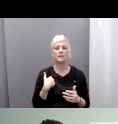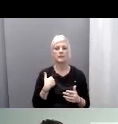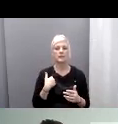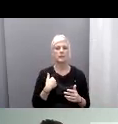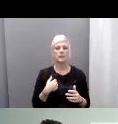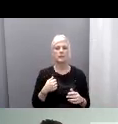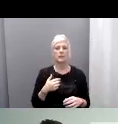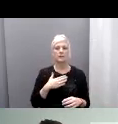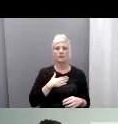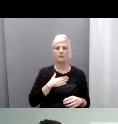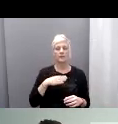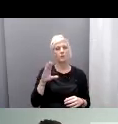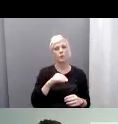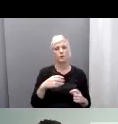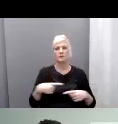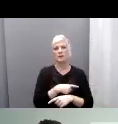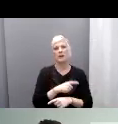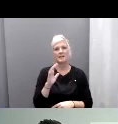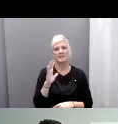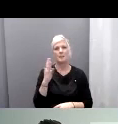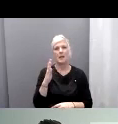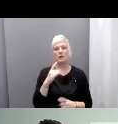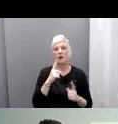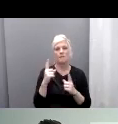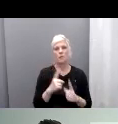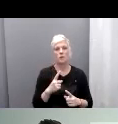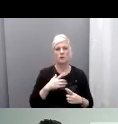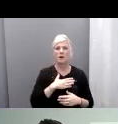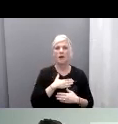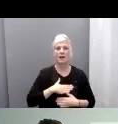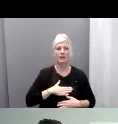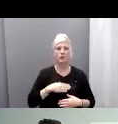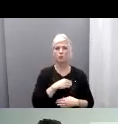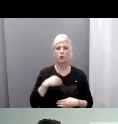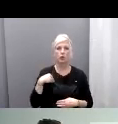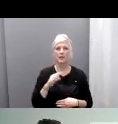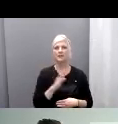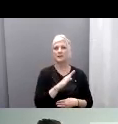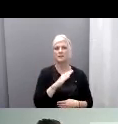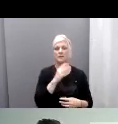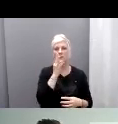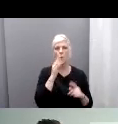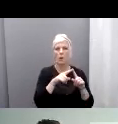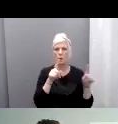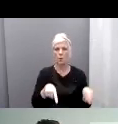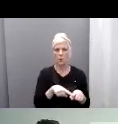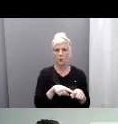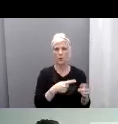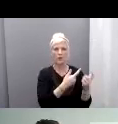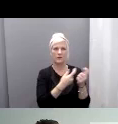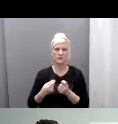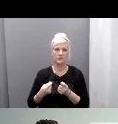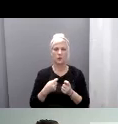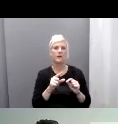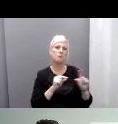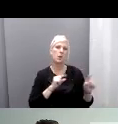skulle framförallt då försöka spegla Folkhälsomyndighetens enkätfrågor, och vi var tvungna att också välja ut